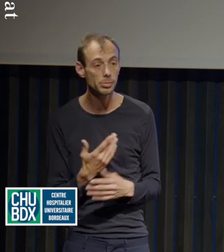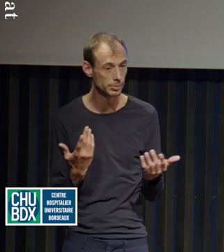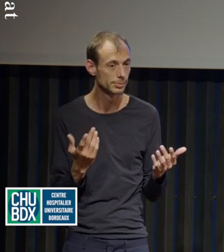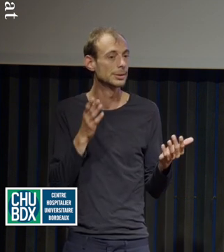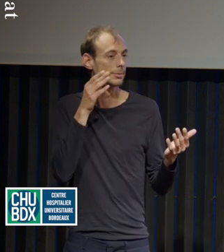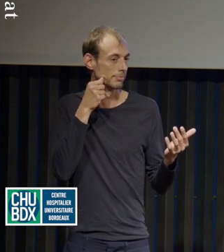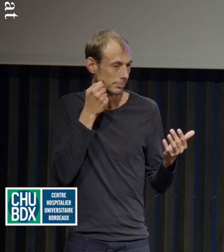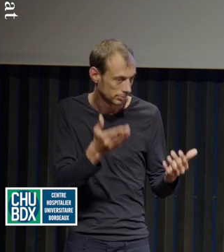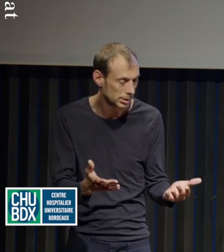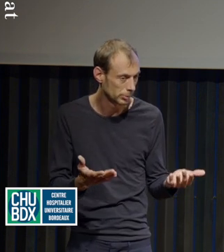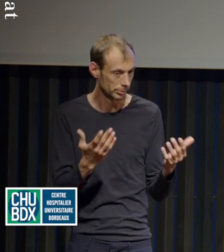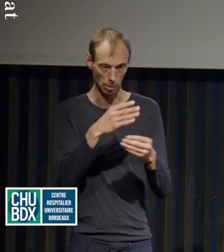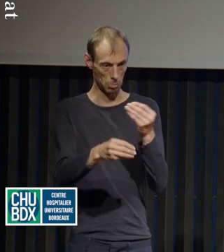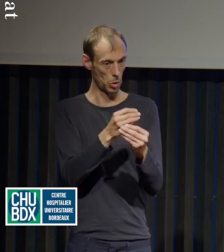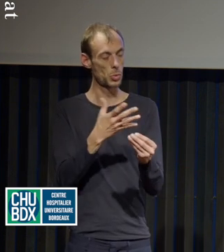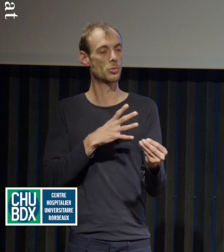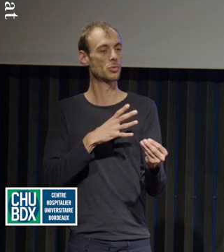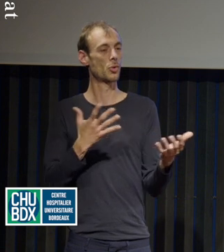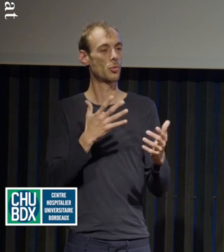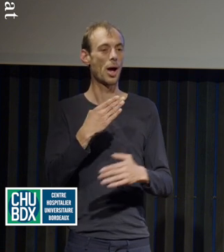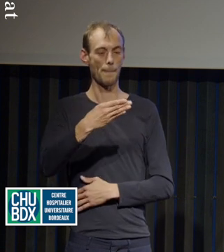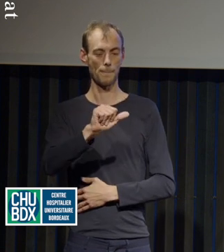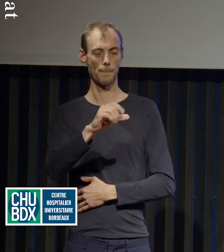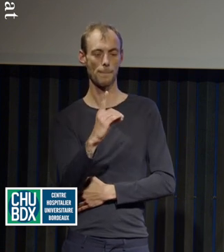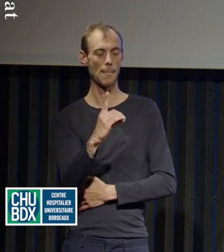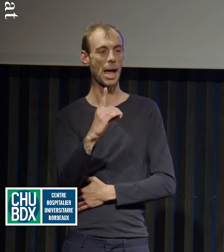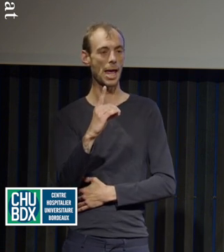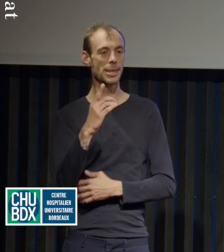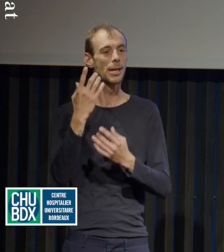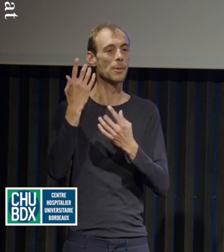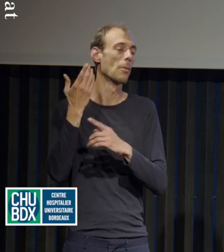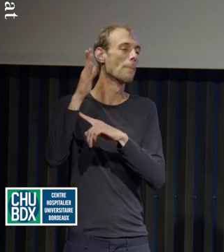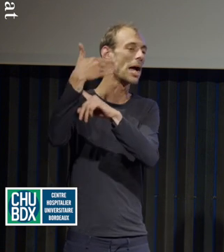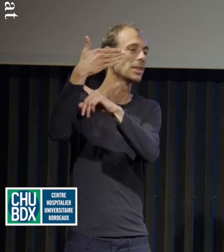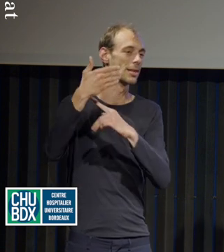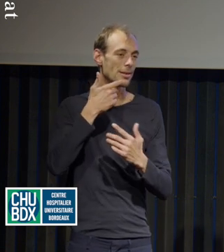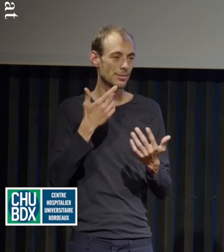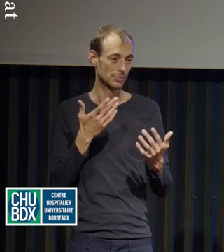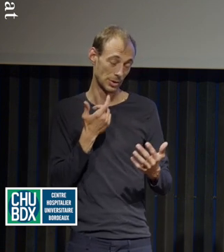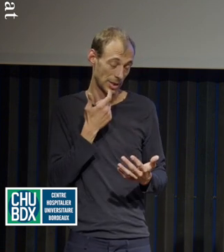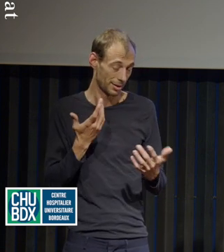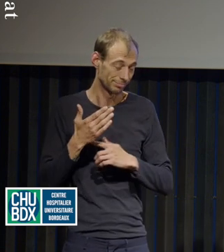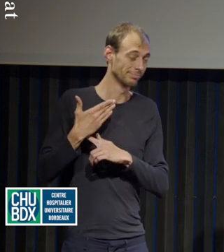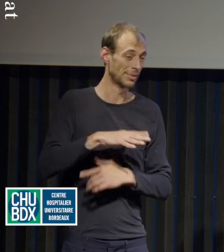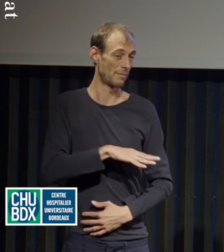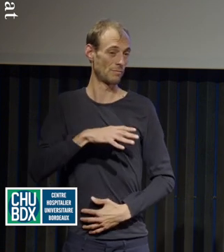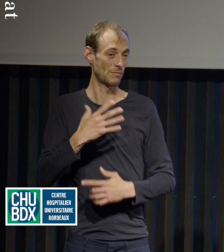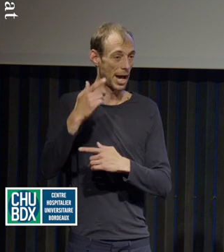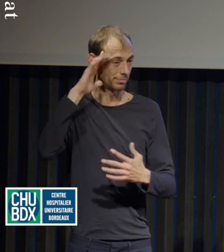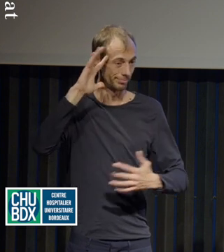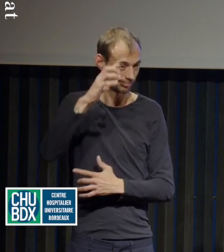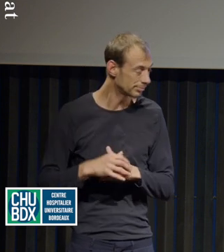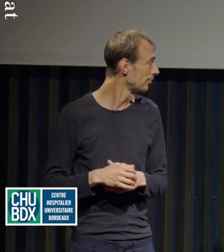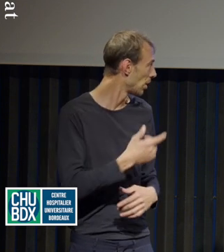Mad Pride, des marches des fiertés. La première édition française s'est déroulée à Paris en juin 2014. Donc, j'ai marqué là